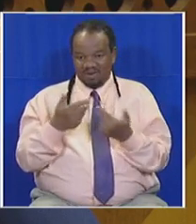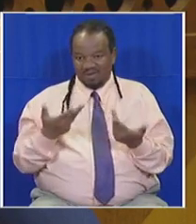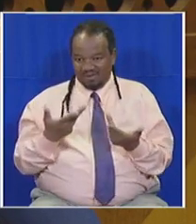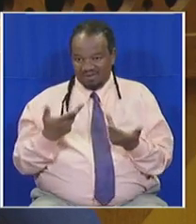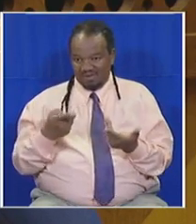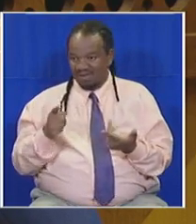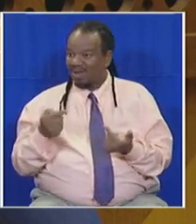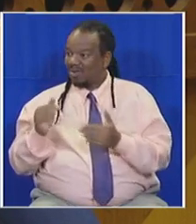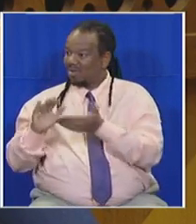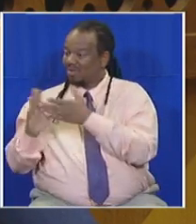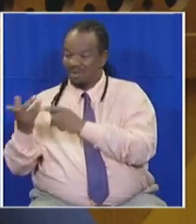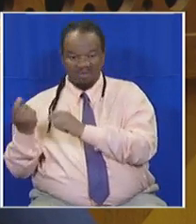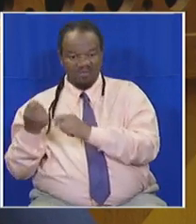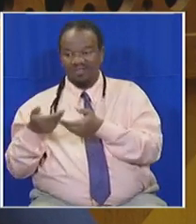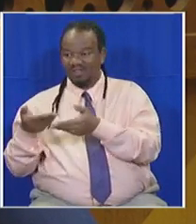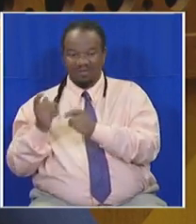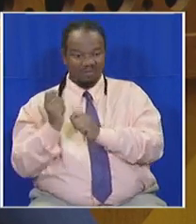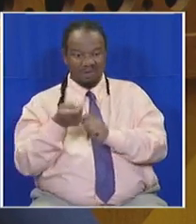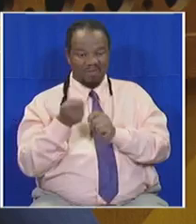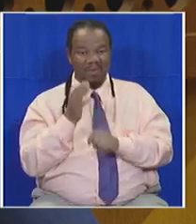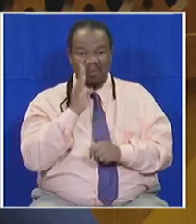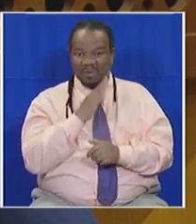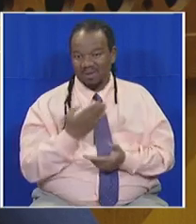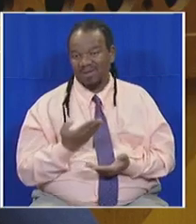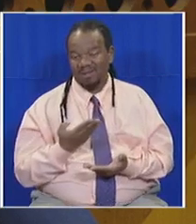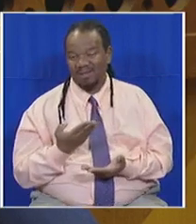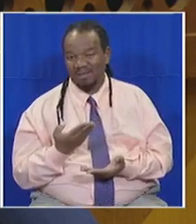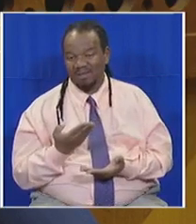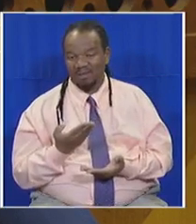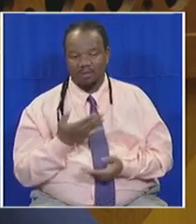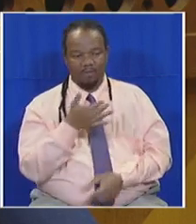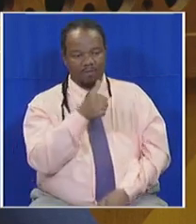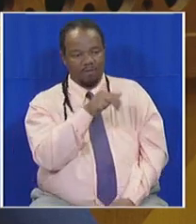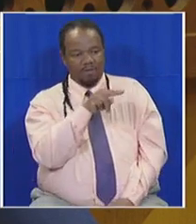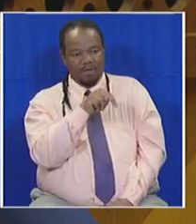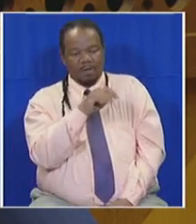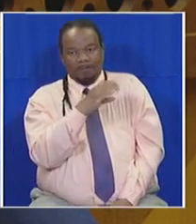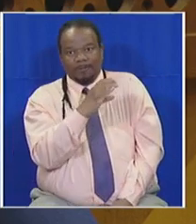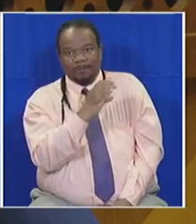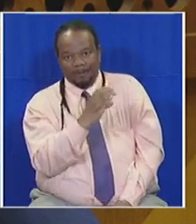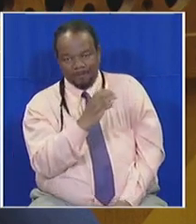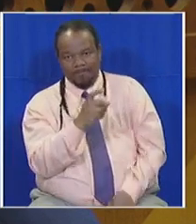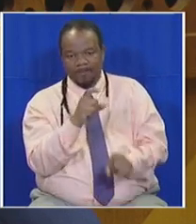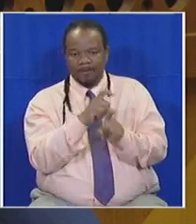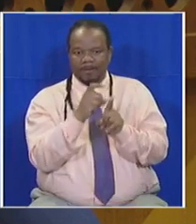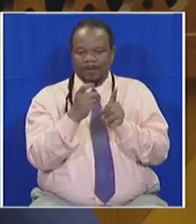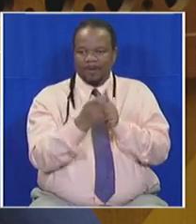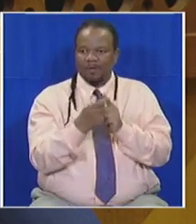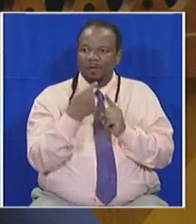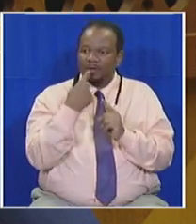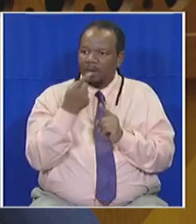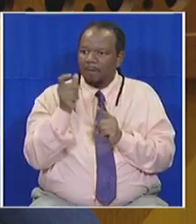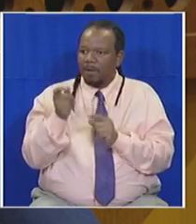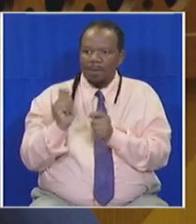sien, die ANC het die kultuur van nie betaling geskep. En u het nou lyk my